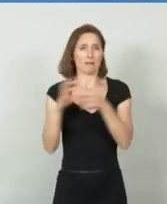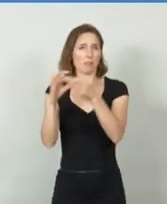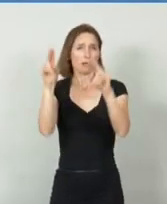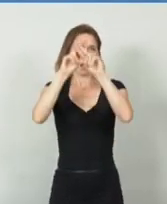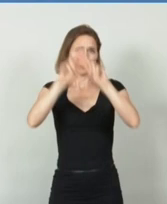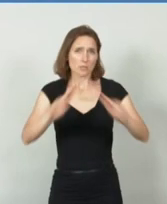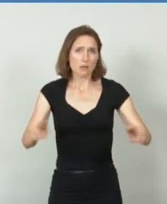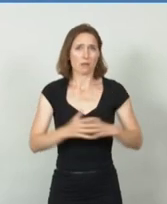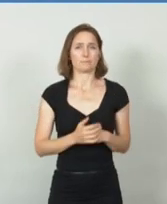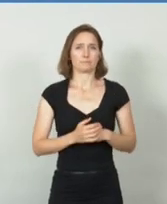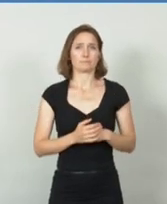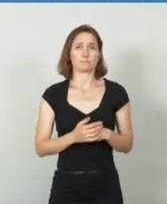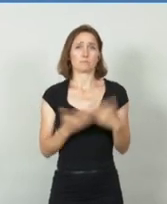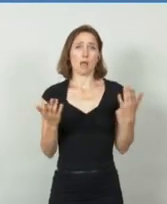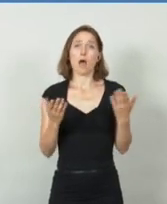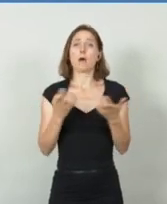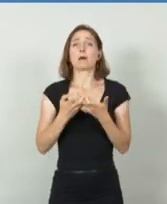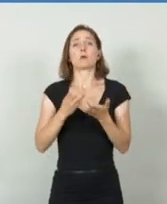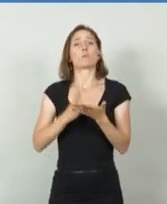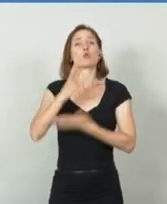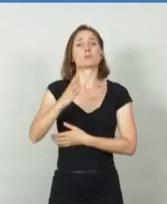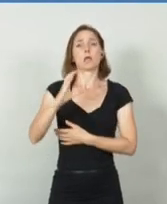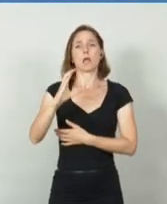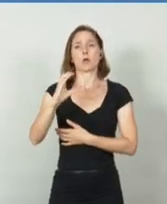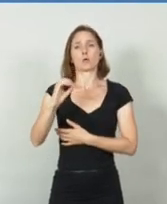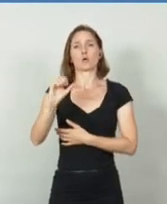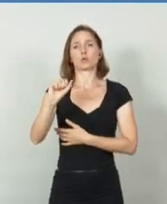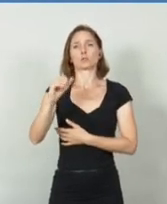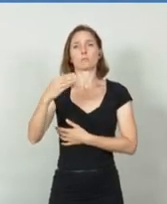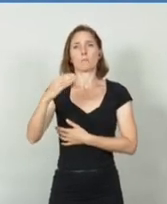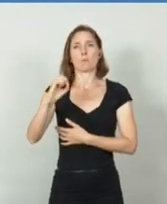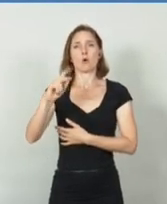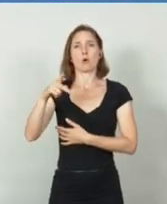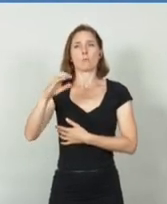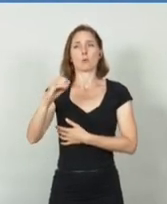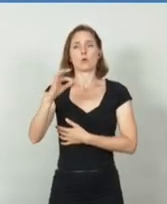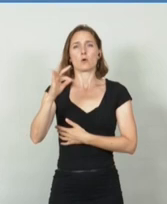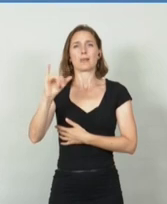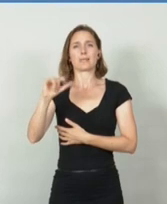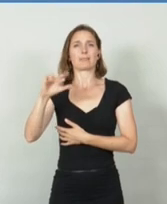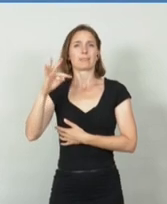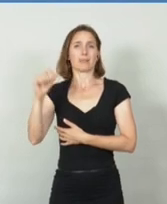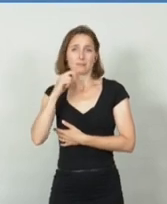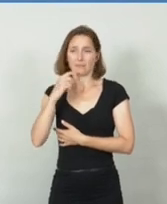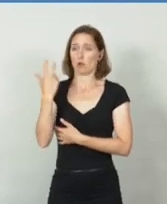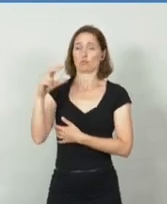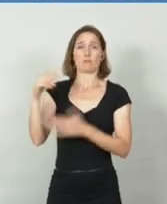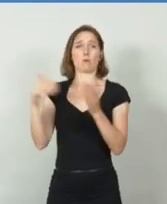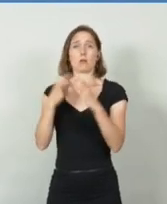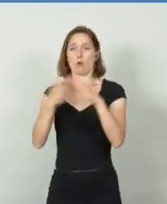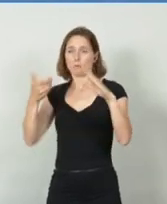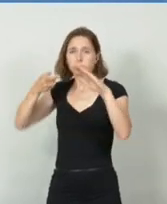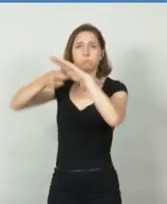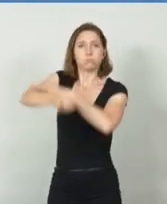un projet cosmopolitesse co-financé à hauteur des 300.000 euros par l'Agence française de développement aura lieu sur notre territoire pour